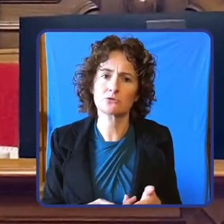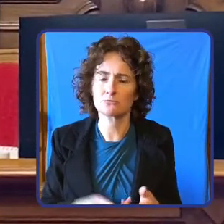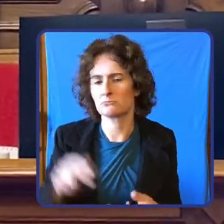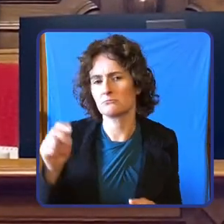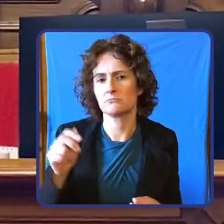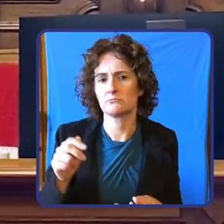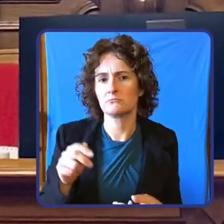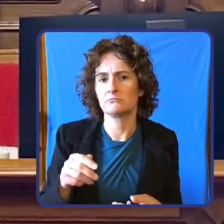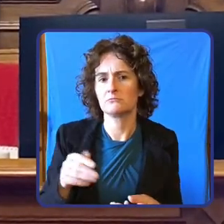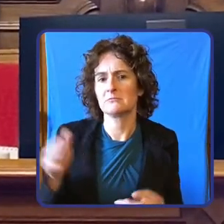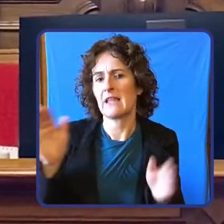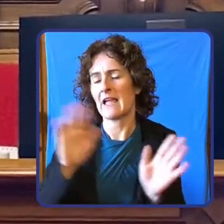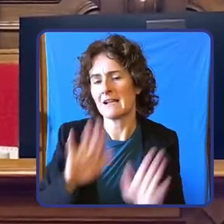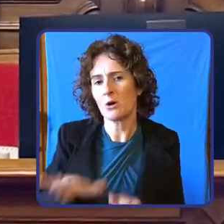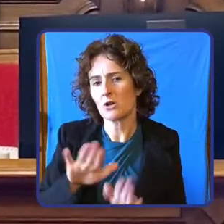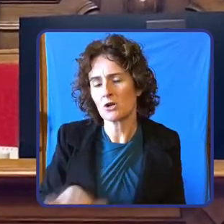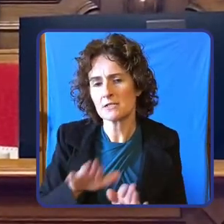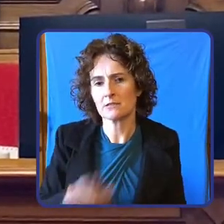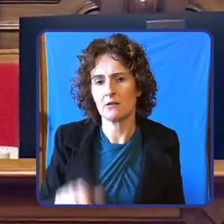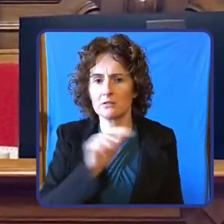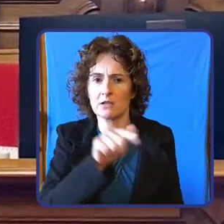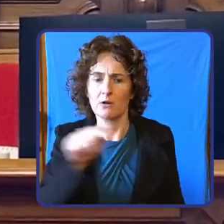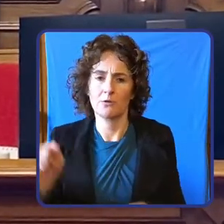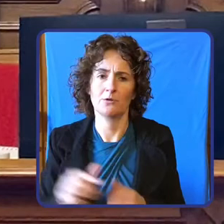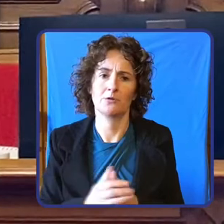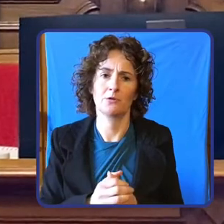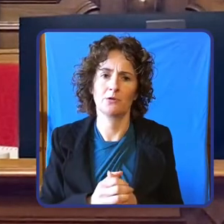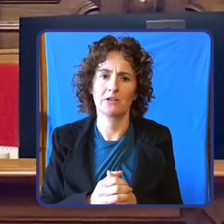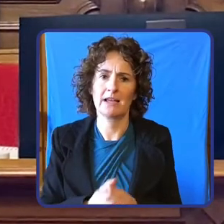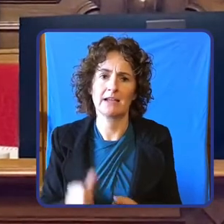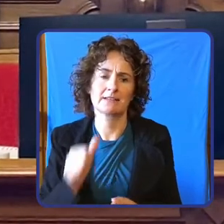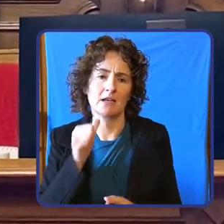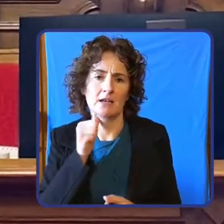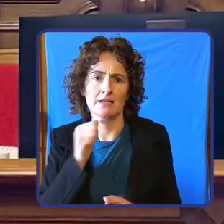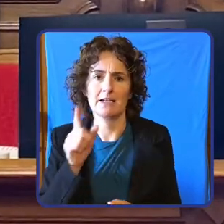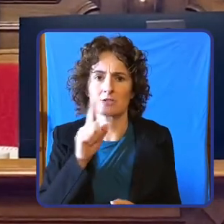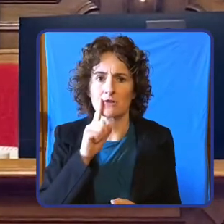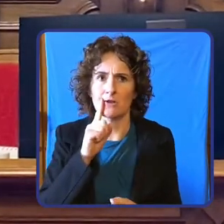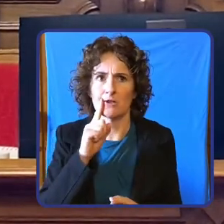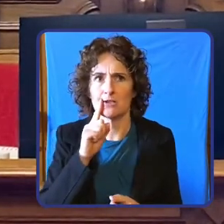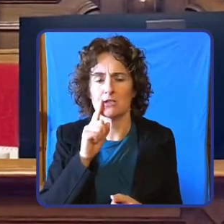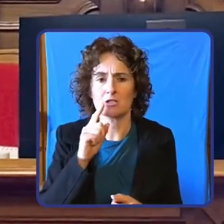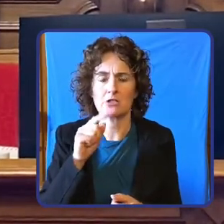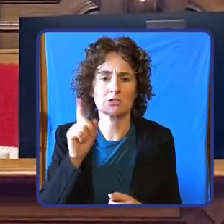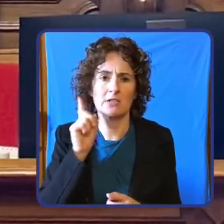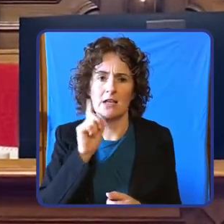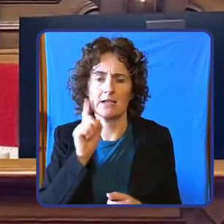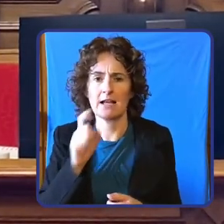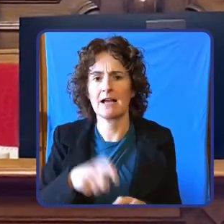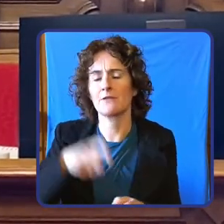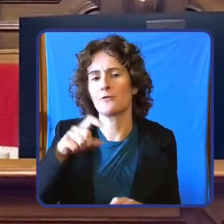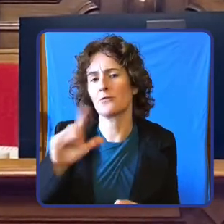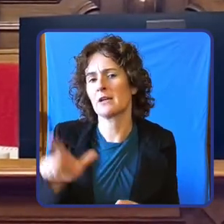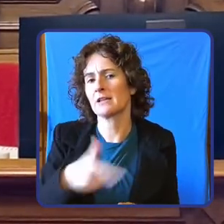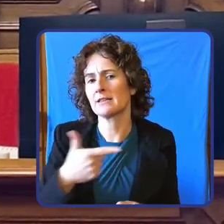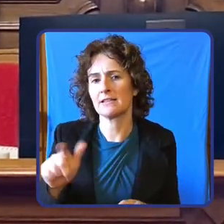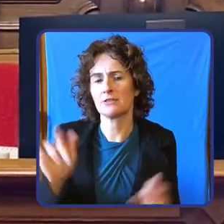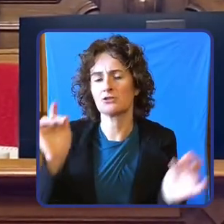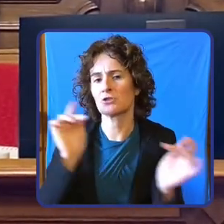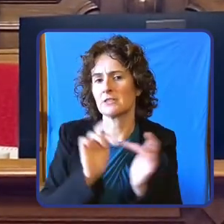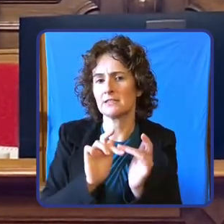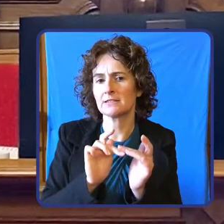Ádok János álcivil szervezetén keresztül, hogy még Rezsa István álfüggetlen jelölt is tiltakozott ellenük, és akkor szedték csak